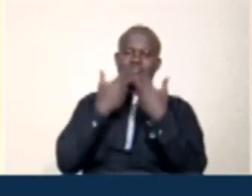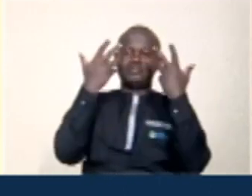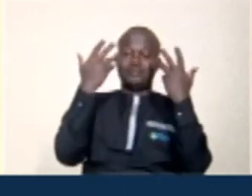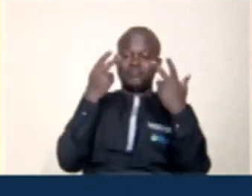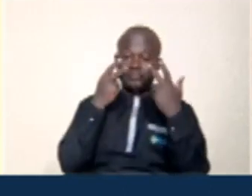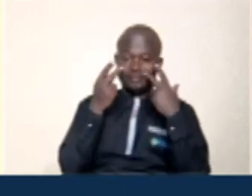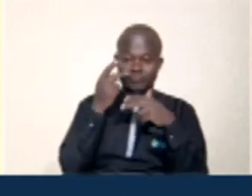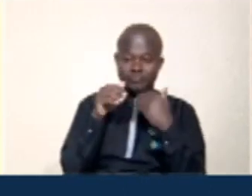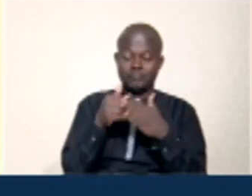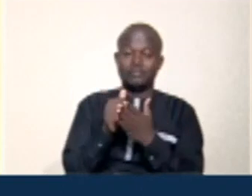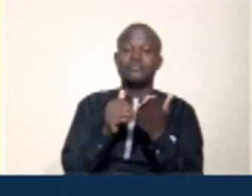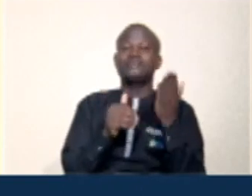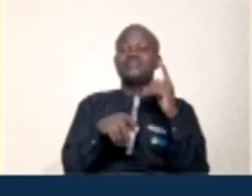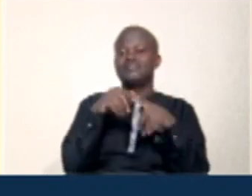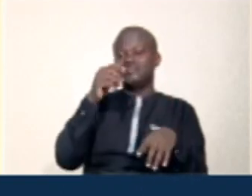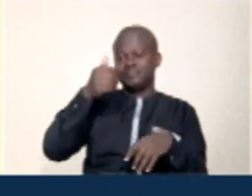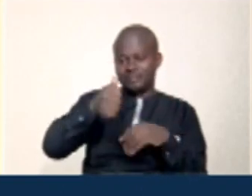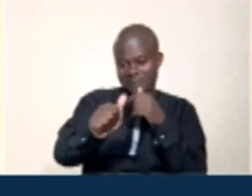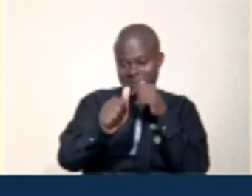mwabonye, kumara banyu,